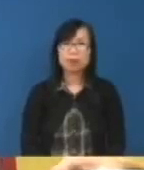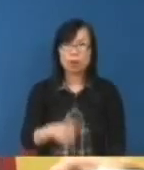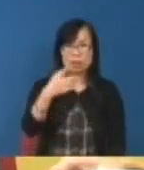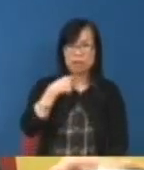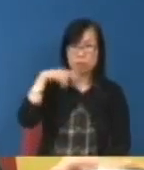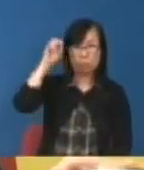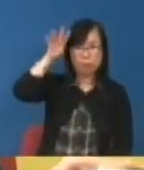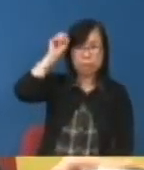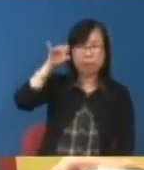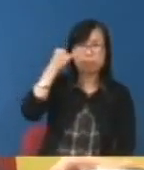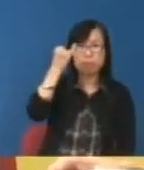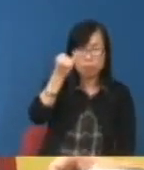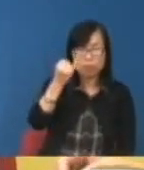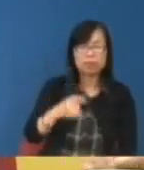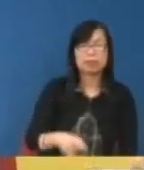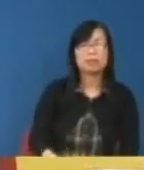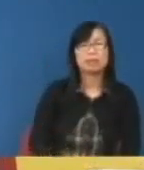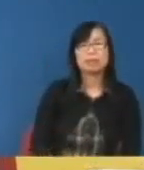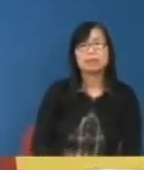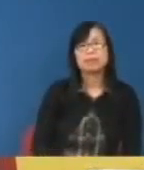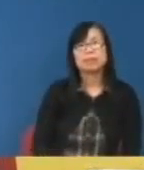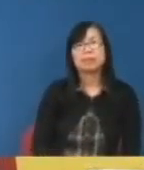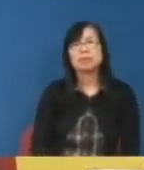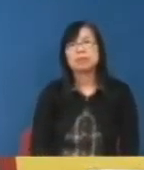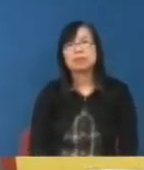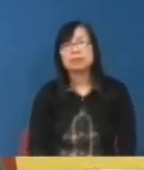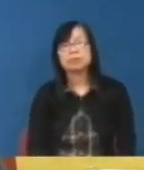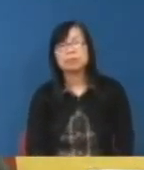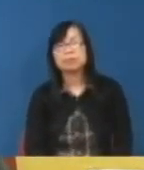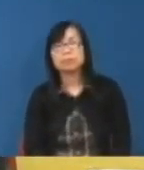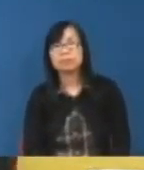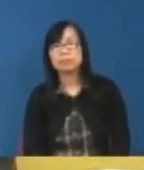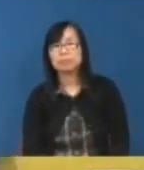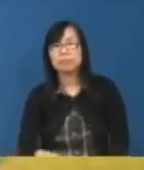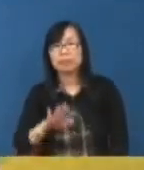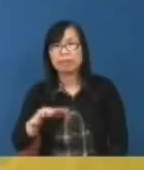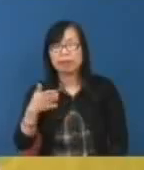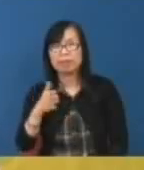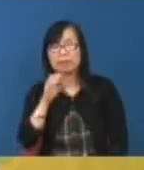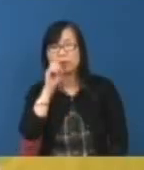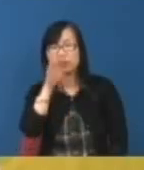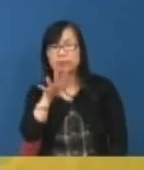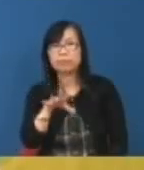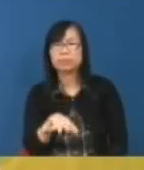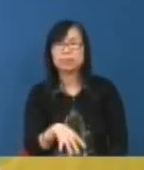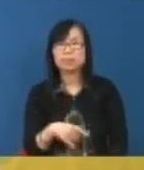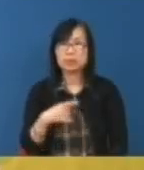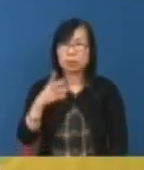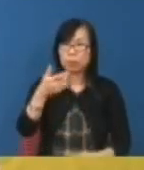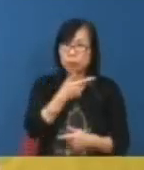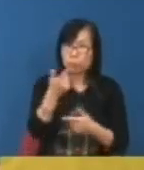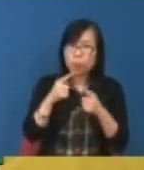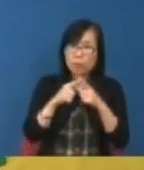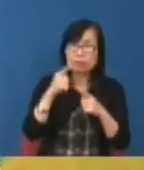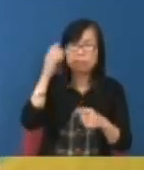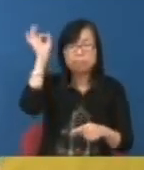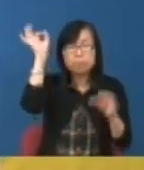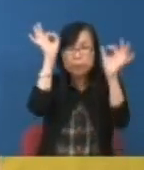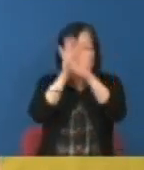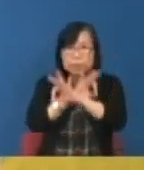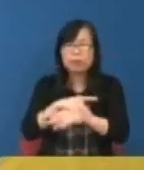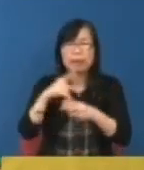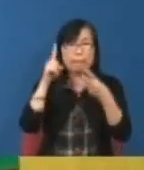好多歪理咧，就嚟即係污蔑呢個五區公投嘅啫。 咁但係可以咁講咧，就係即係好多人都以為就係、是、咦，即、就、係、是、民